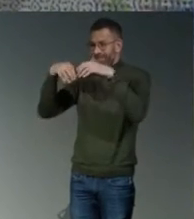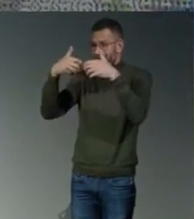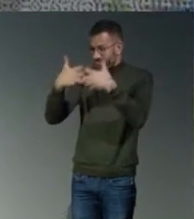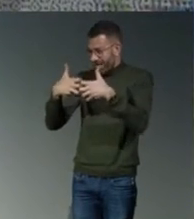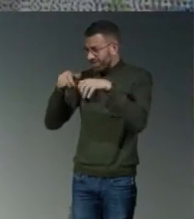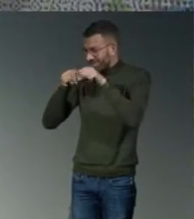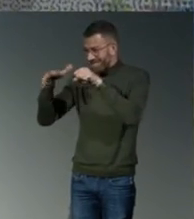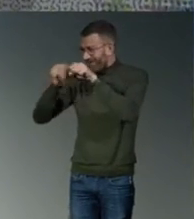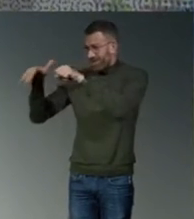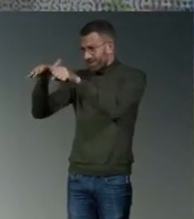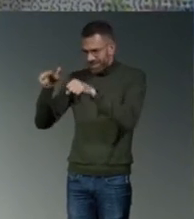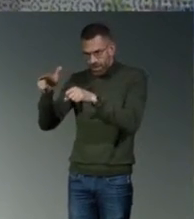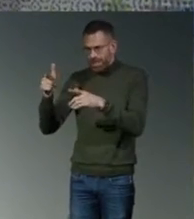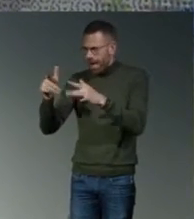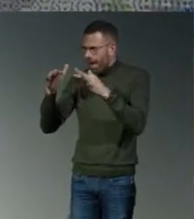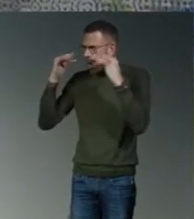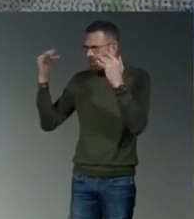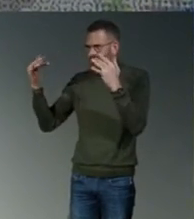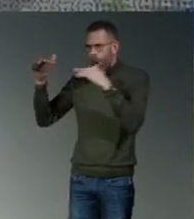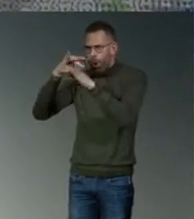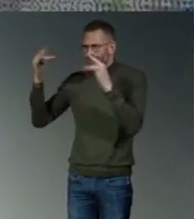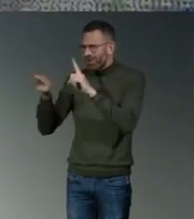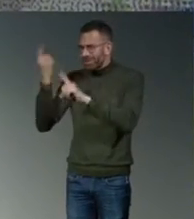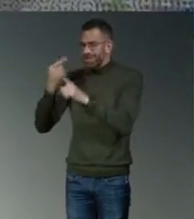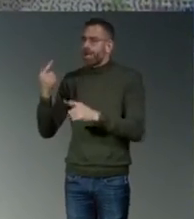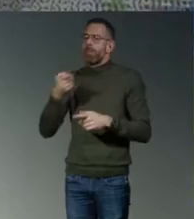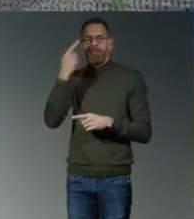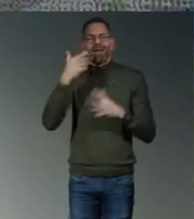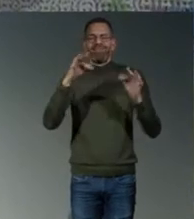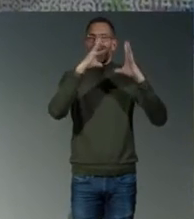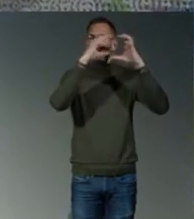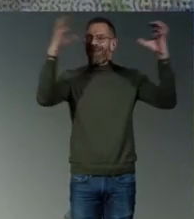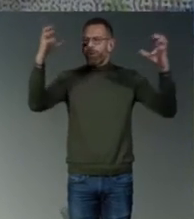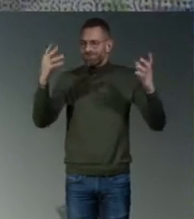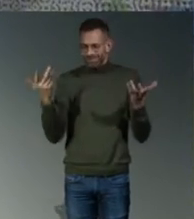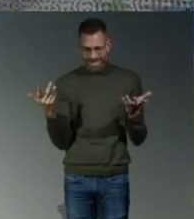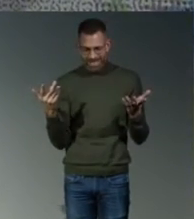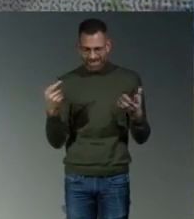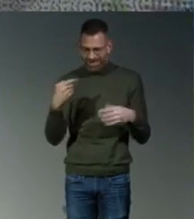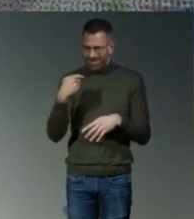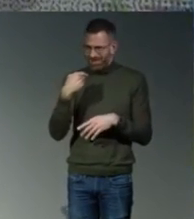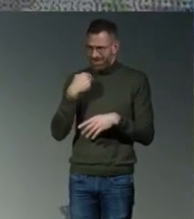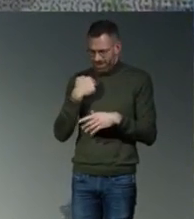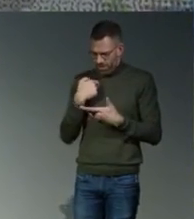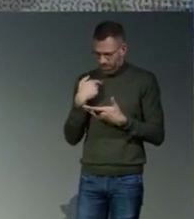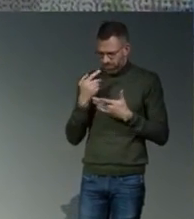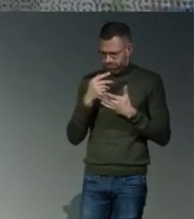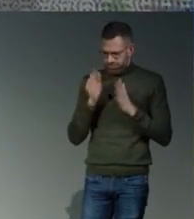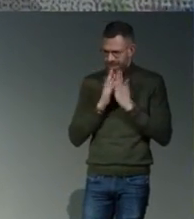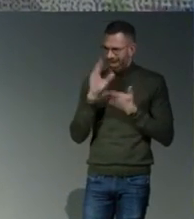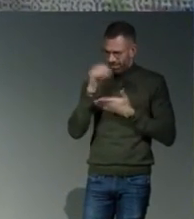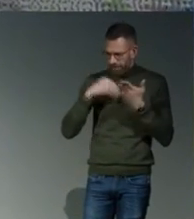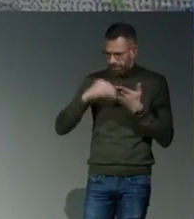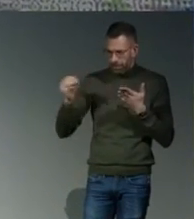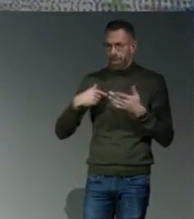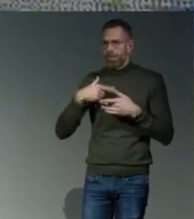On parle beaucoup de cloud, mais l'idée qui m'a travaillé dans l'écriture de ce roman, c'est que le cloud, bon, c'est